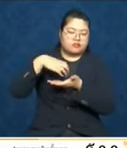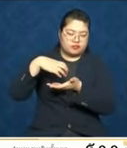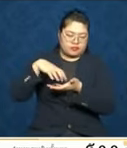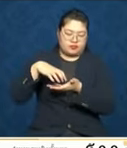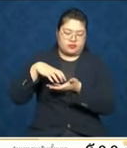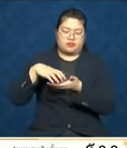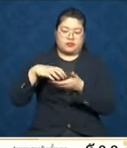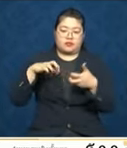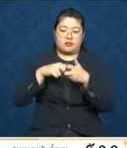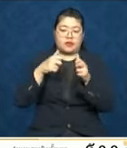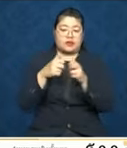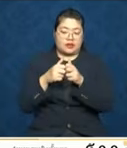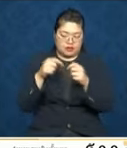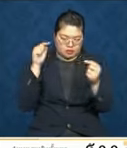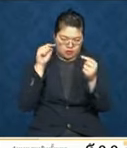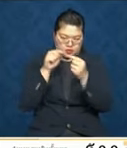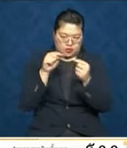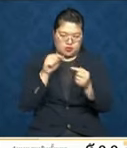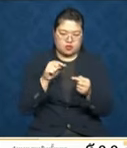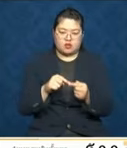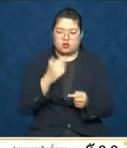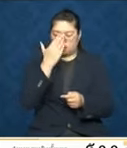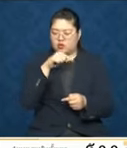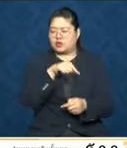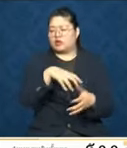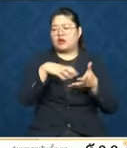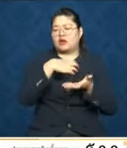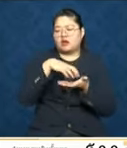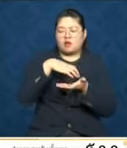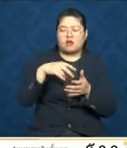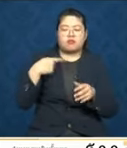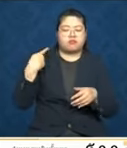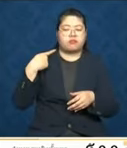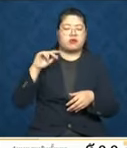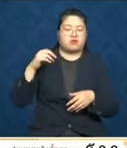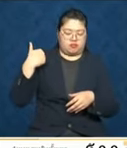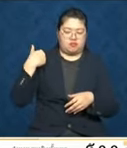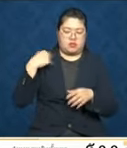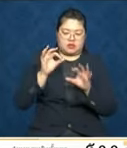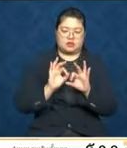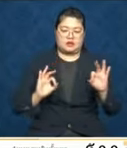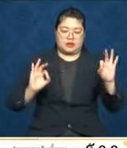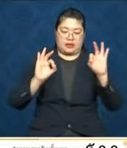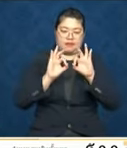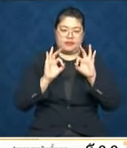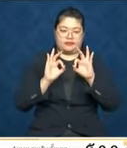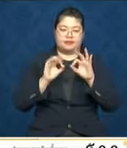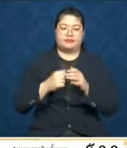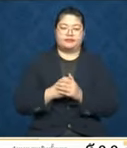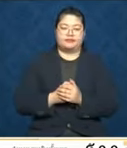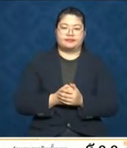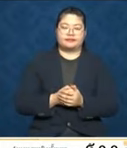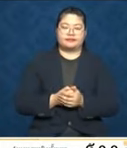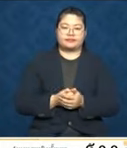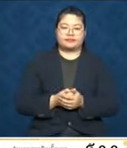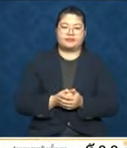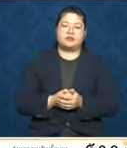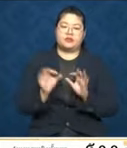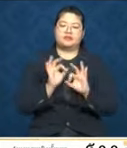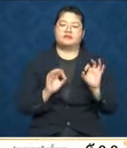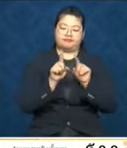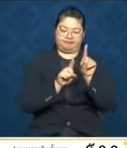ราะเป็นเรื่องที่มีประโยชน์ทั้งนั้นบางทีก็ทำซักทำสามซากนะครับผมก็จะตอบสนองท่านสมาชิกด้วยการประเมิน